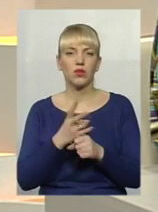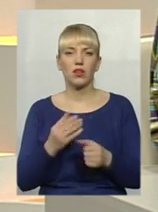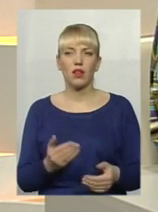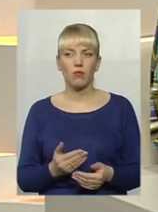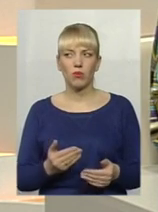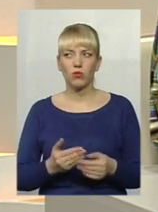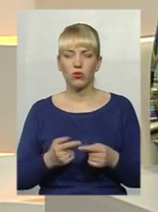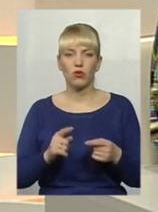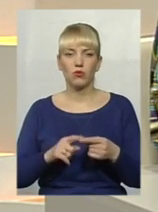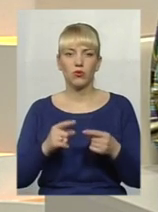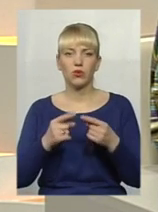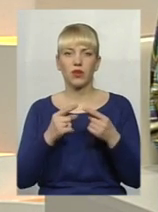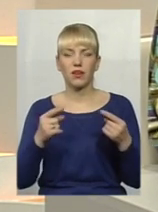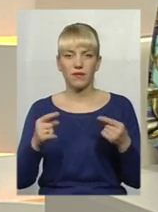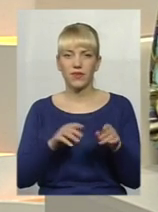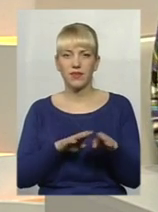максимально